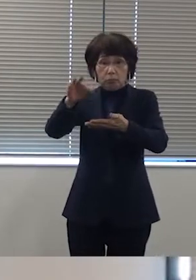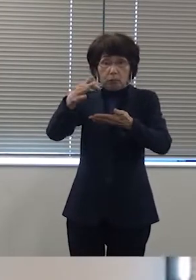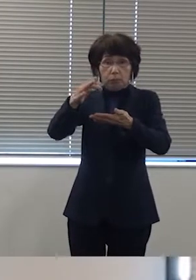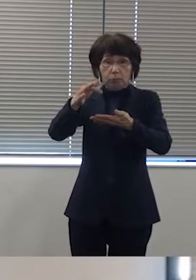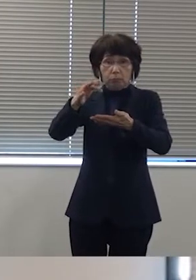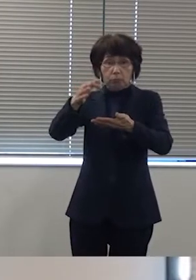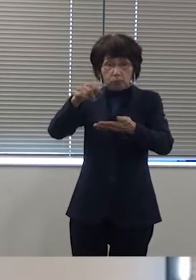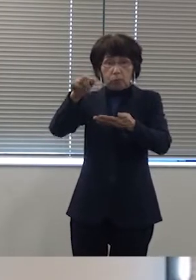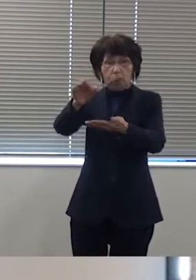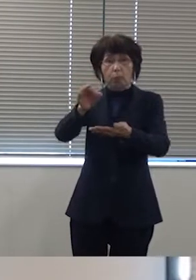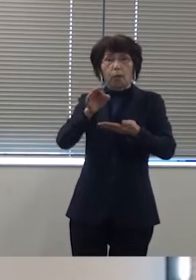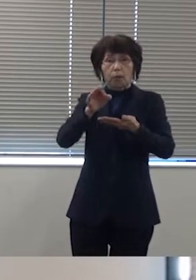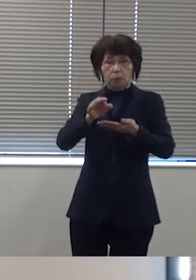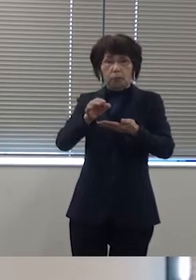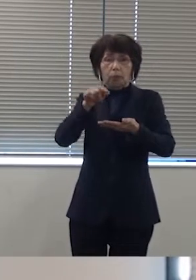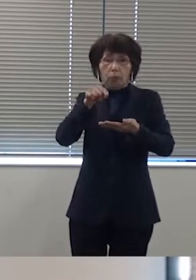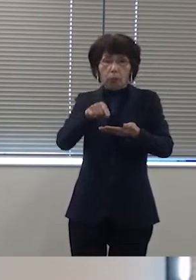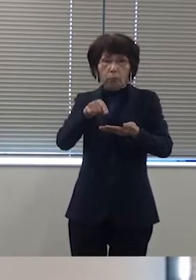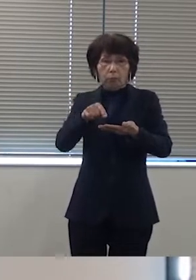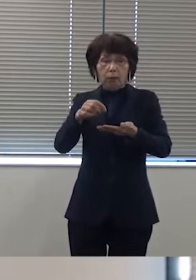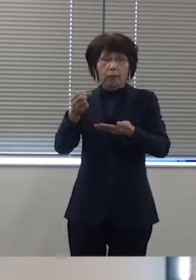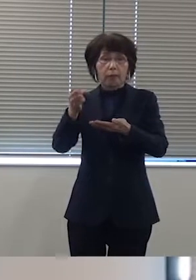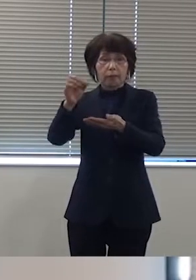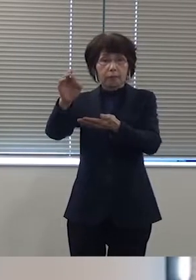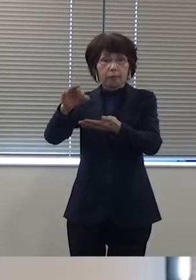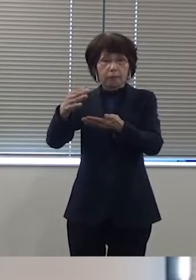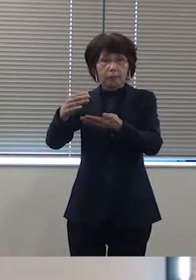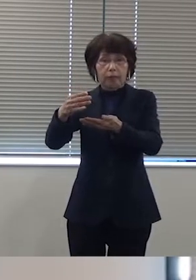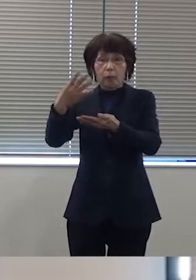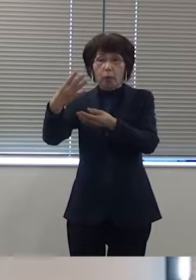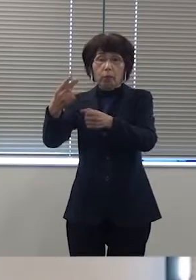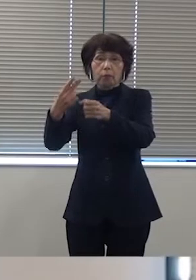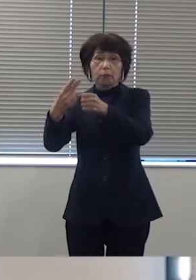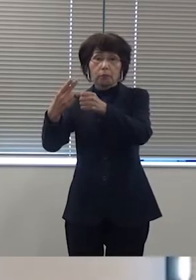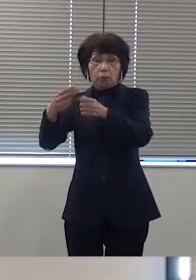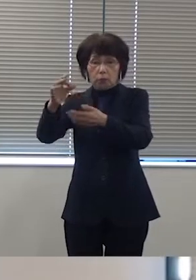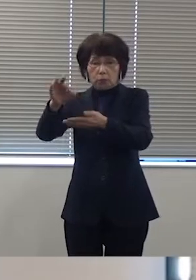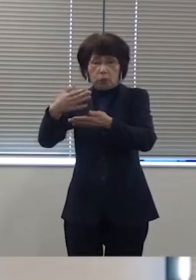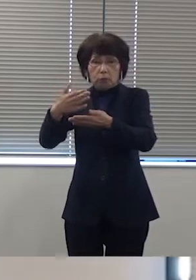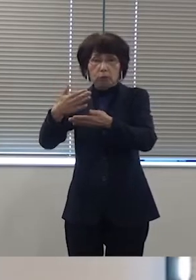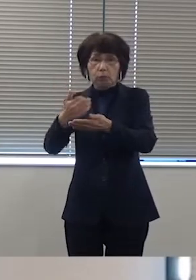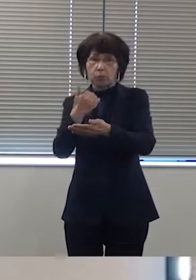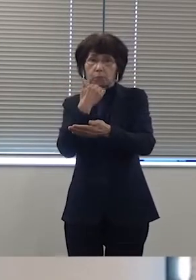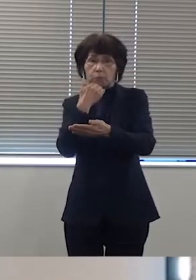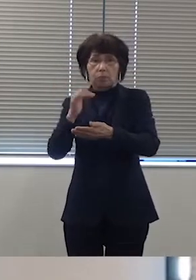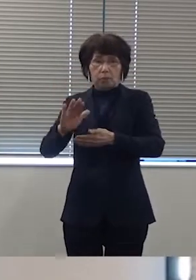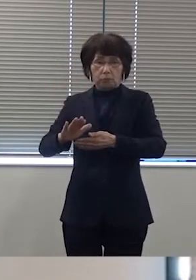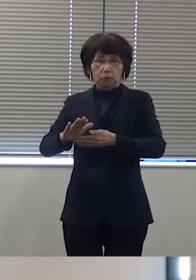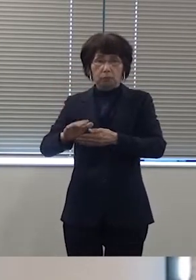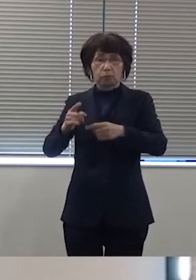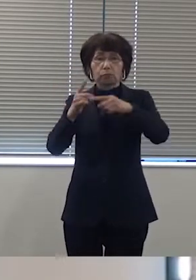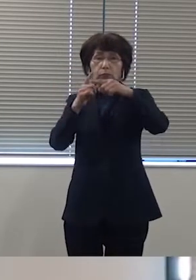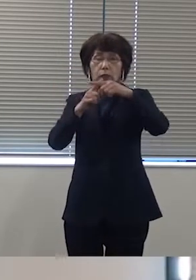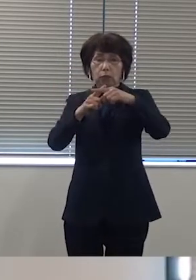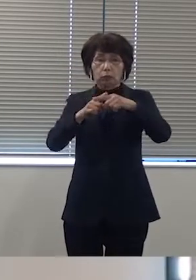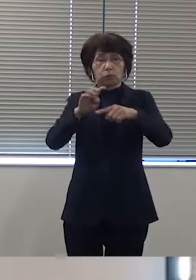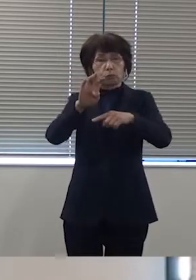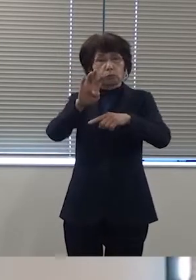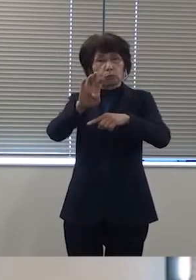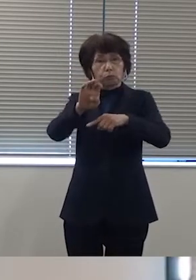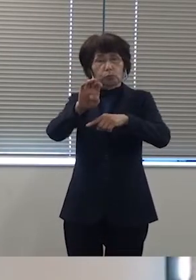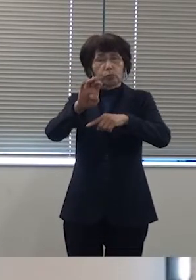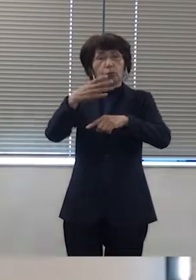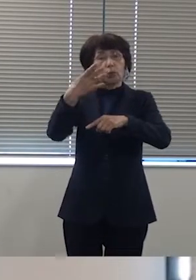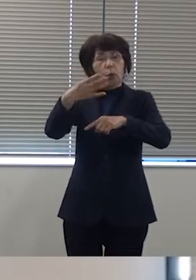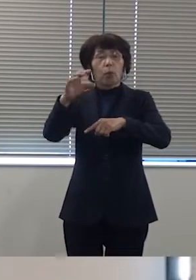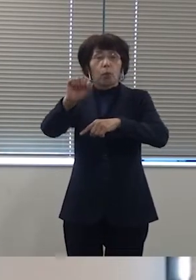ましたので、それをベースに令和4年度も税収見込みを立てておりますので、まあ、プラス24億ぐらいということになっ